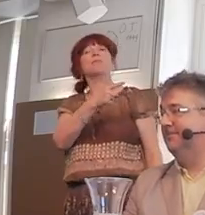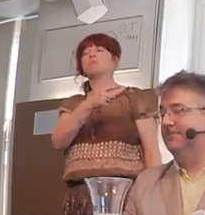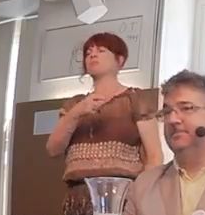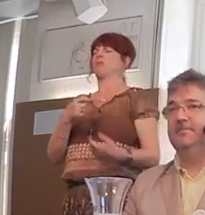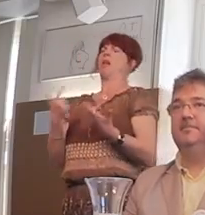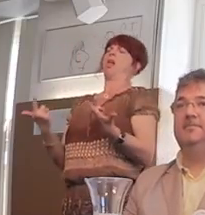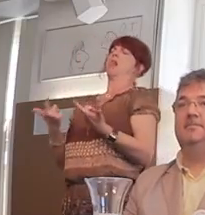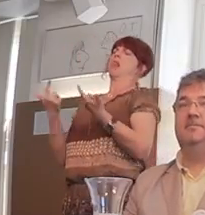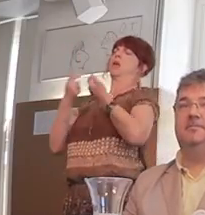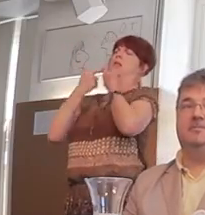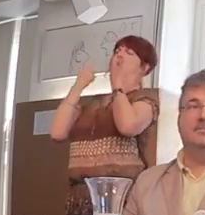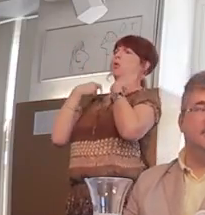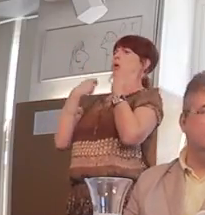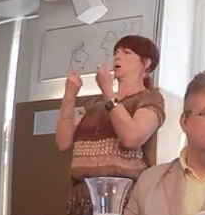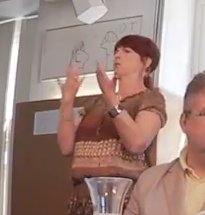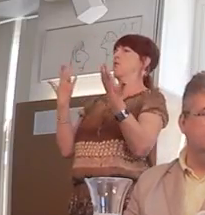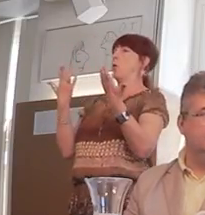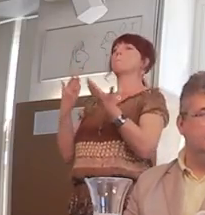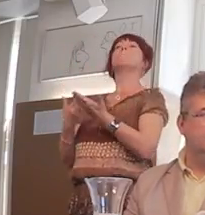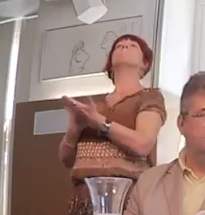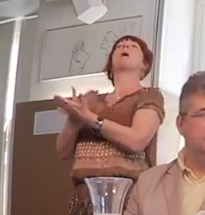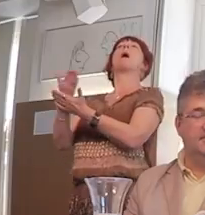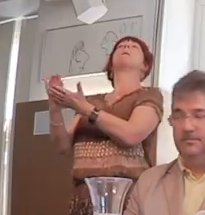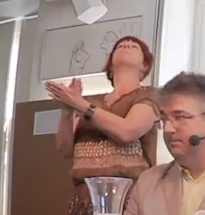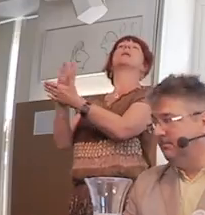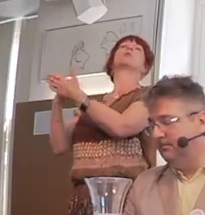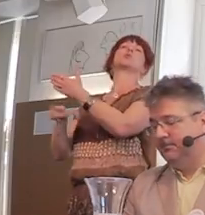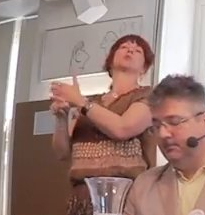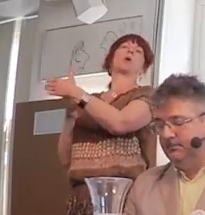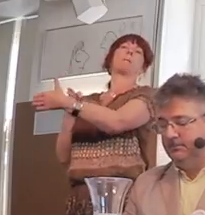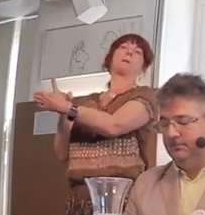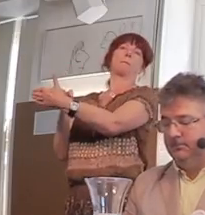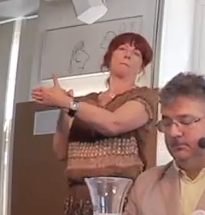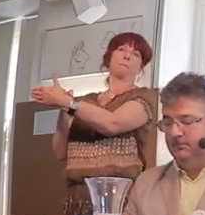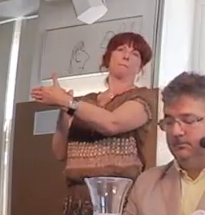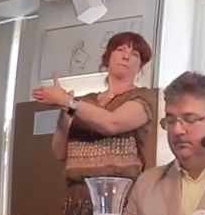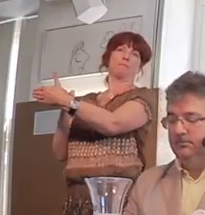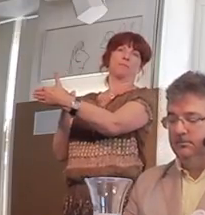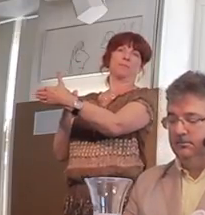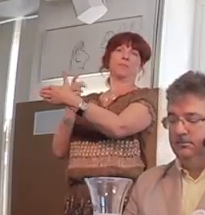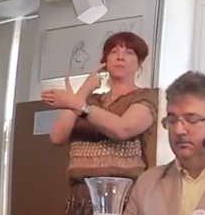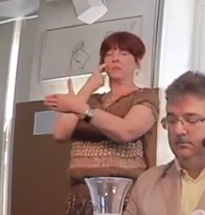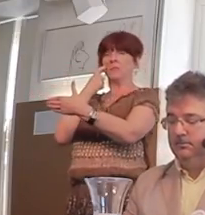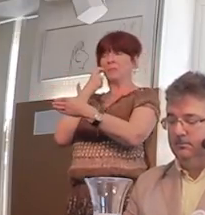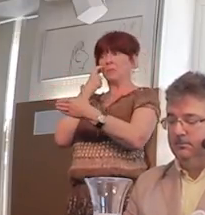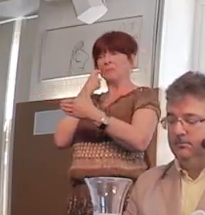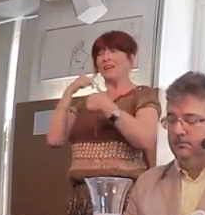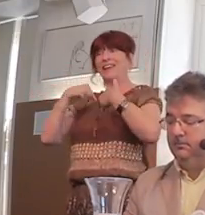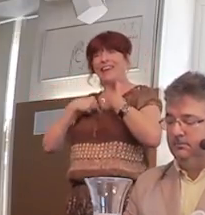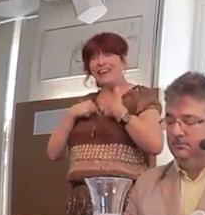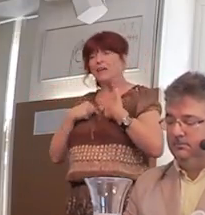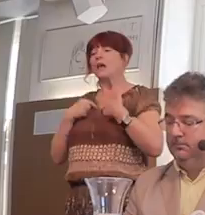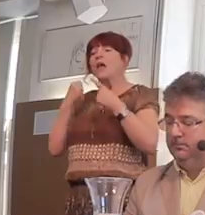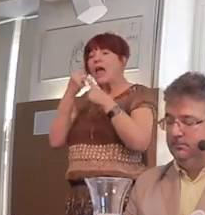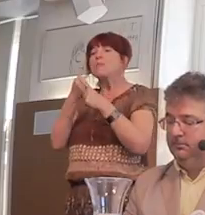scheitert an den Bildungszugängen einerseits, weil wenn ich heute noch darum ringen muss, dass ich eine ganz